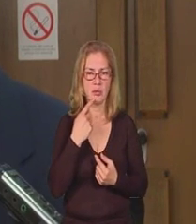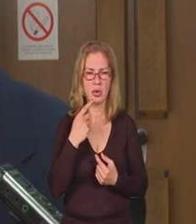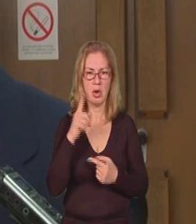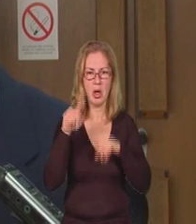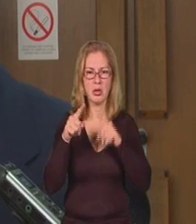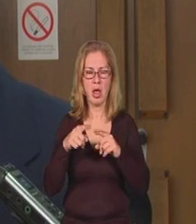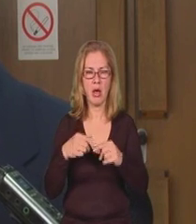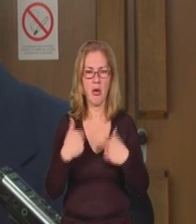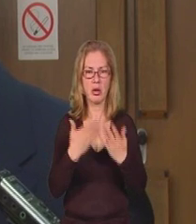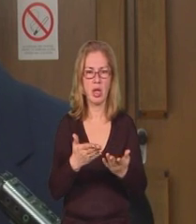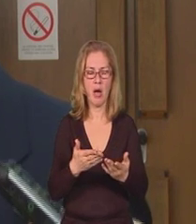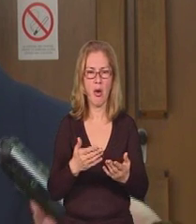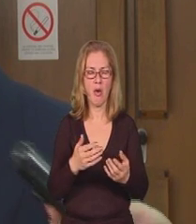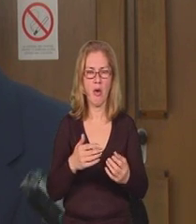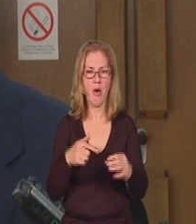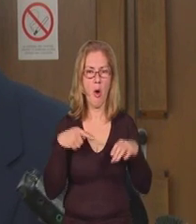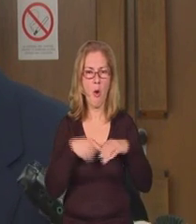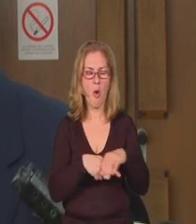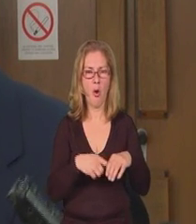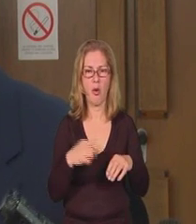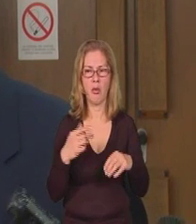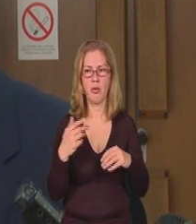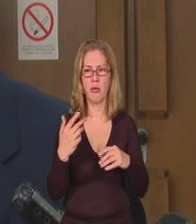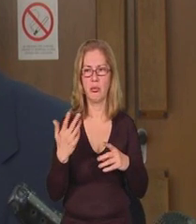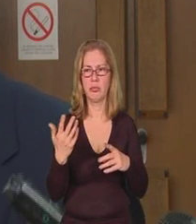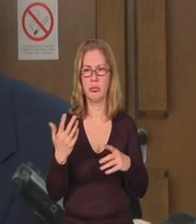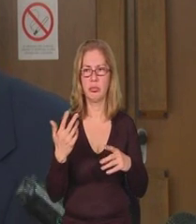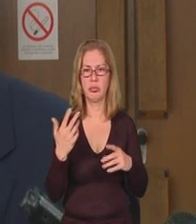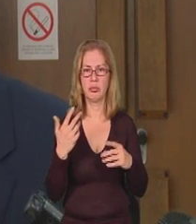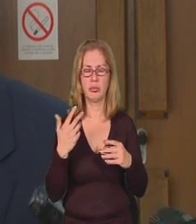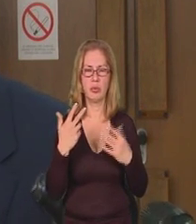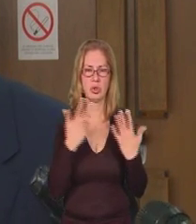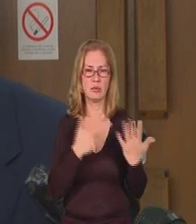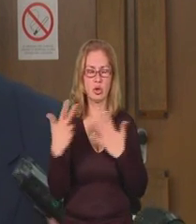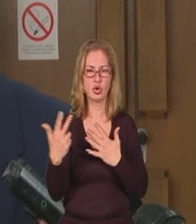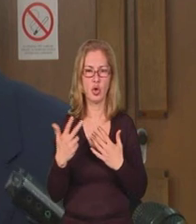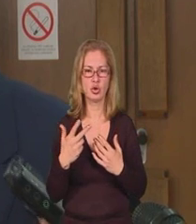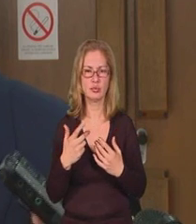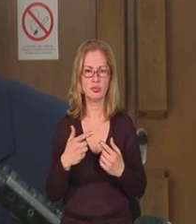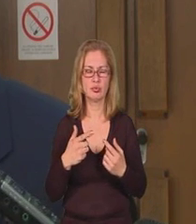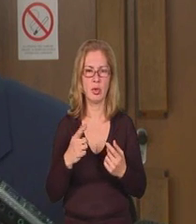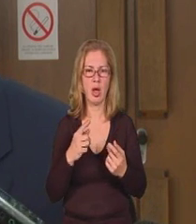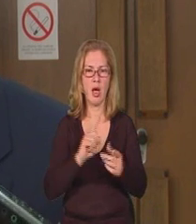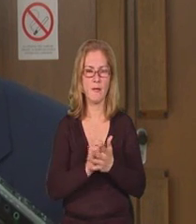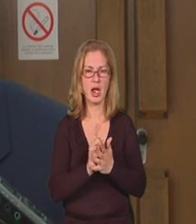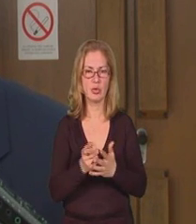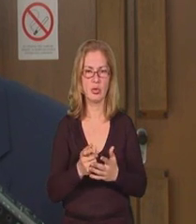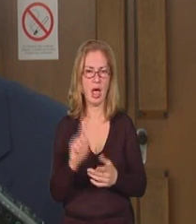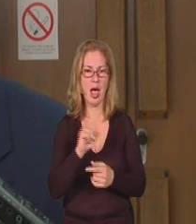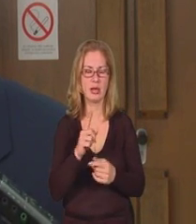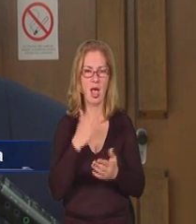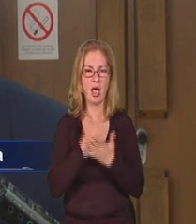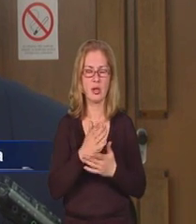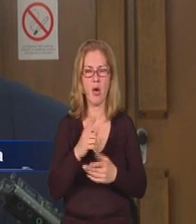dao gol na fudbalsku utakmicu 88. minuta, a nije dao u 10. Igra se do kraja, znači igra se do